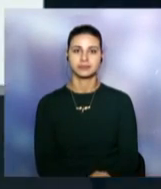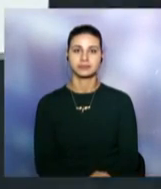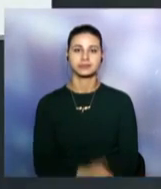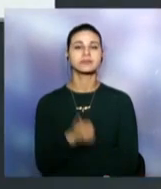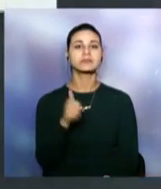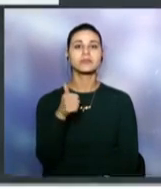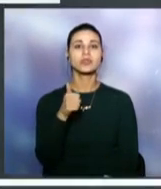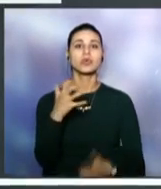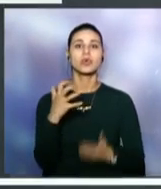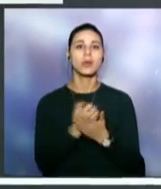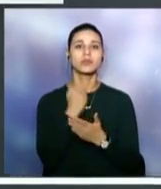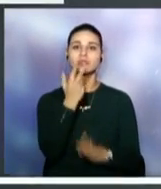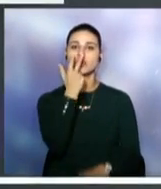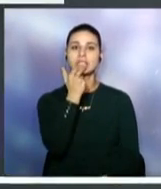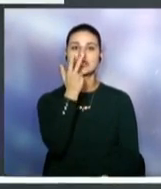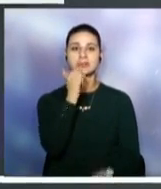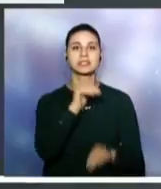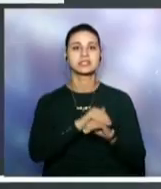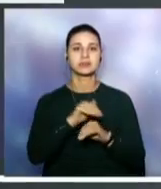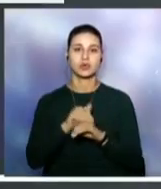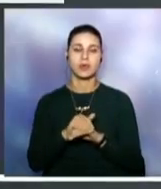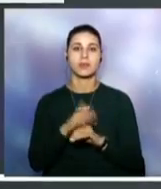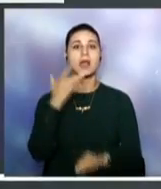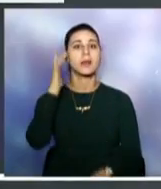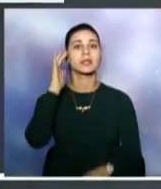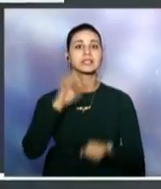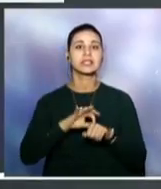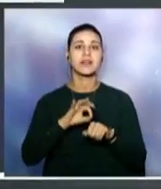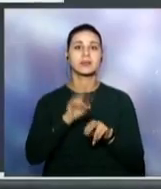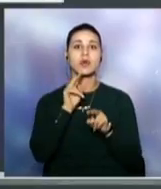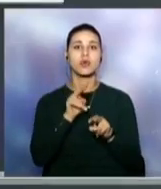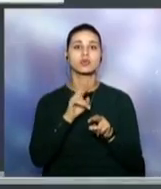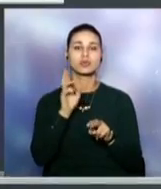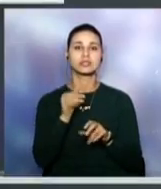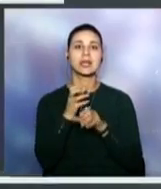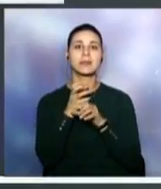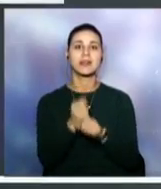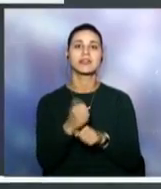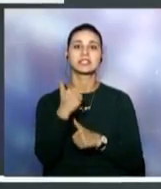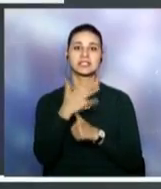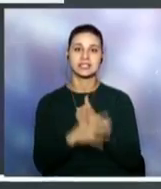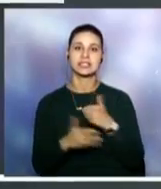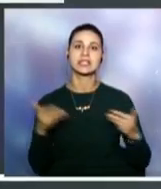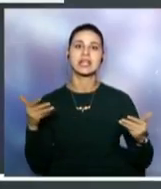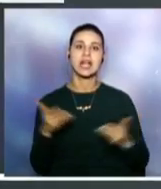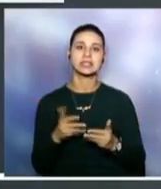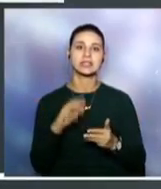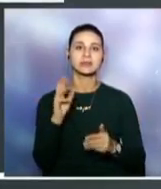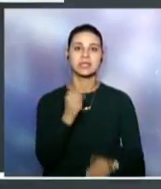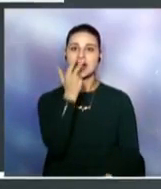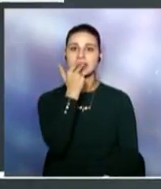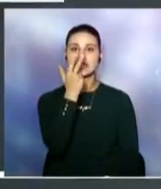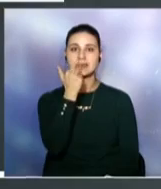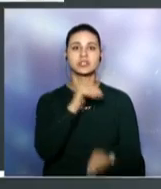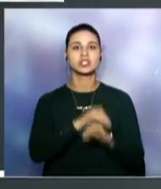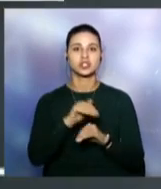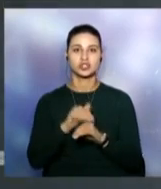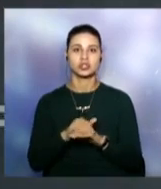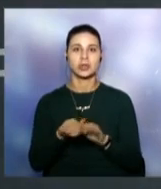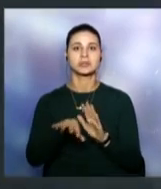როგორ ამოვიცნოთ გრიპის სიმპტომები? ამერიკის დაავადებათა კონტროლისა და პრევენციის ცენტრი გაციებისა და გრიპის ნიშნებს გამოყოფს